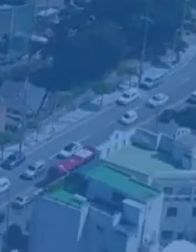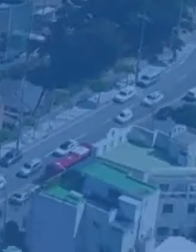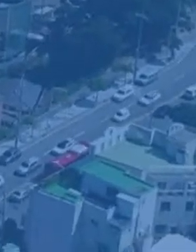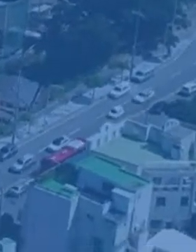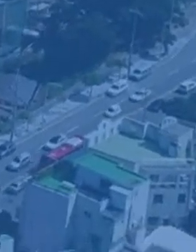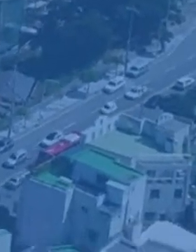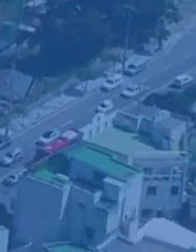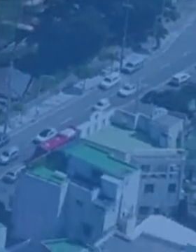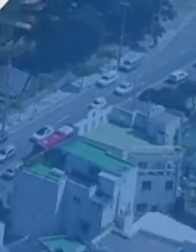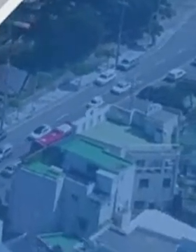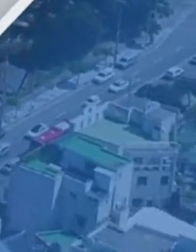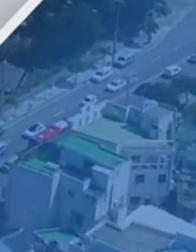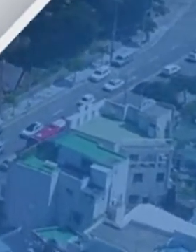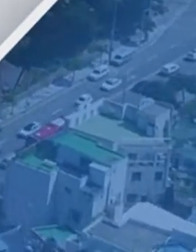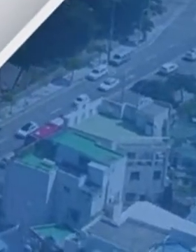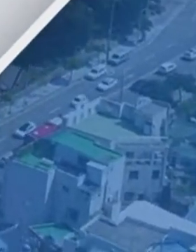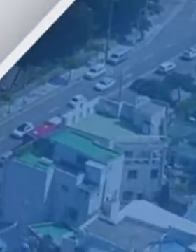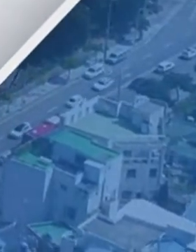아 으